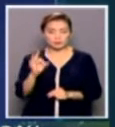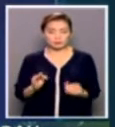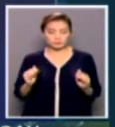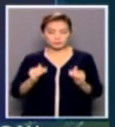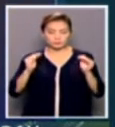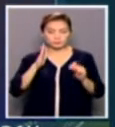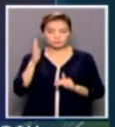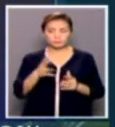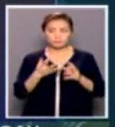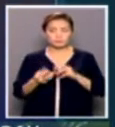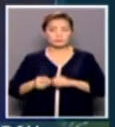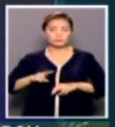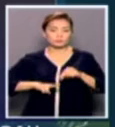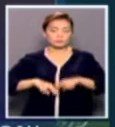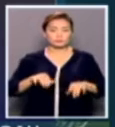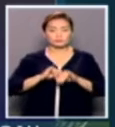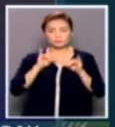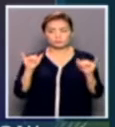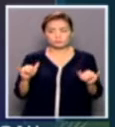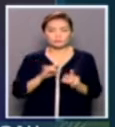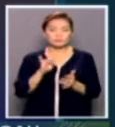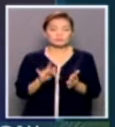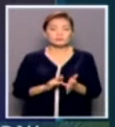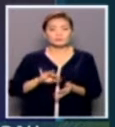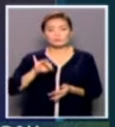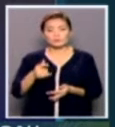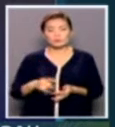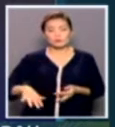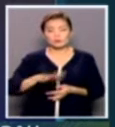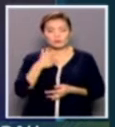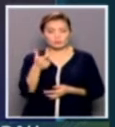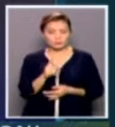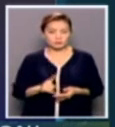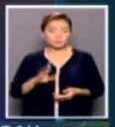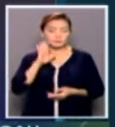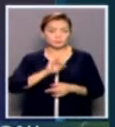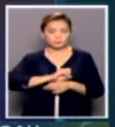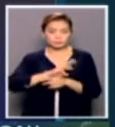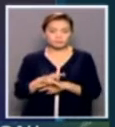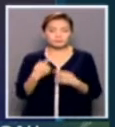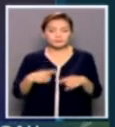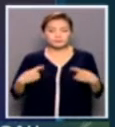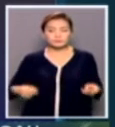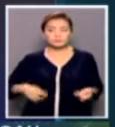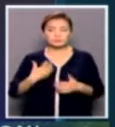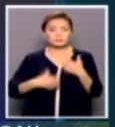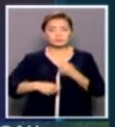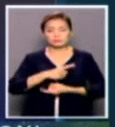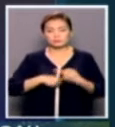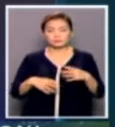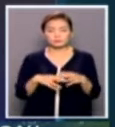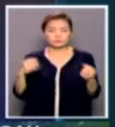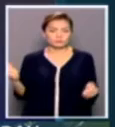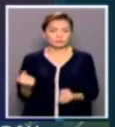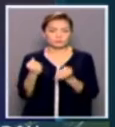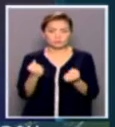25% артады. Сонымен қатар инфрақұрылымдарды дамыту, орталық және солтүстік өңірлерді газдандыру, ауыз сумен қамтамасыз етуге, шағын және орта бизнесті